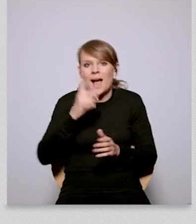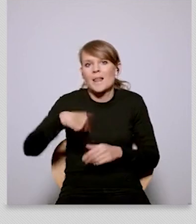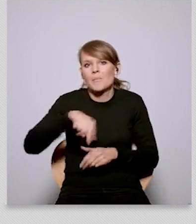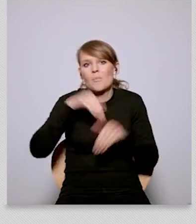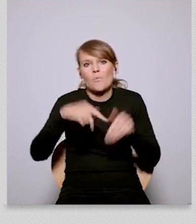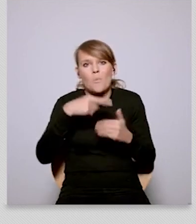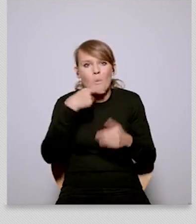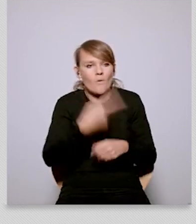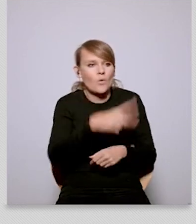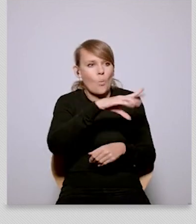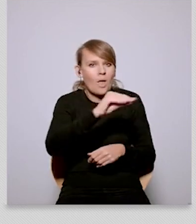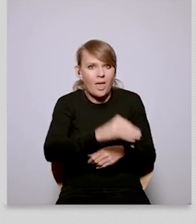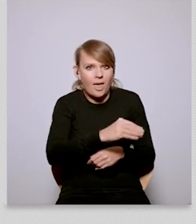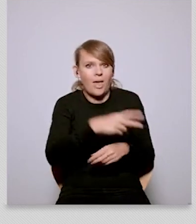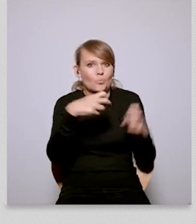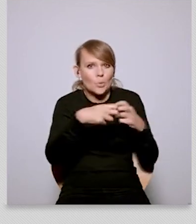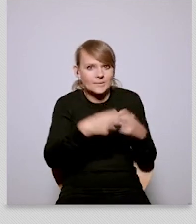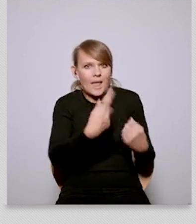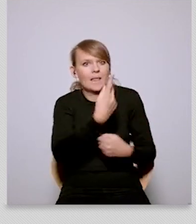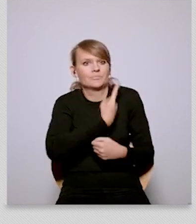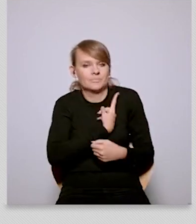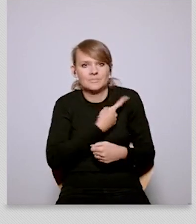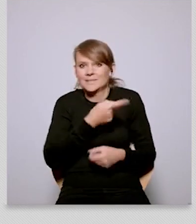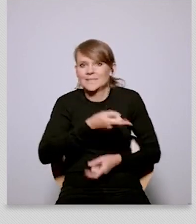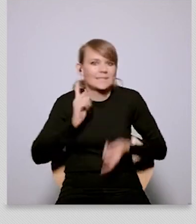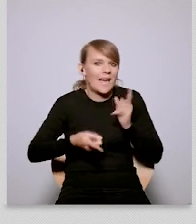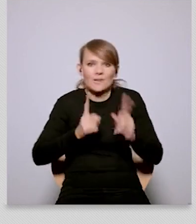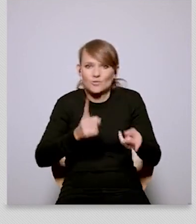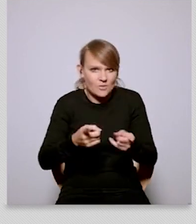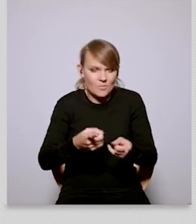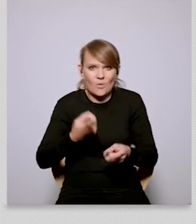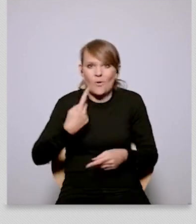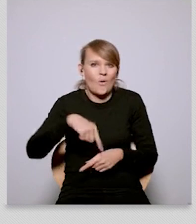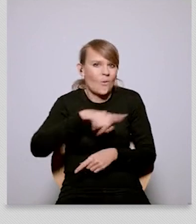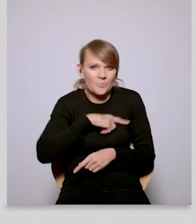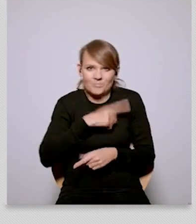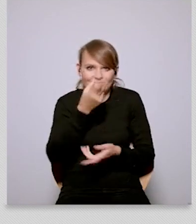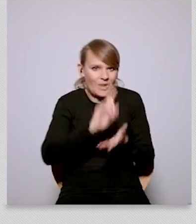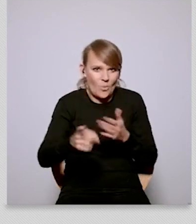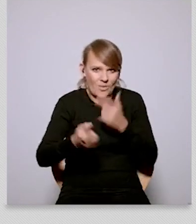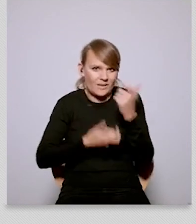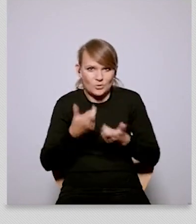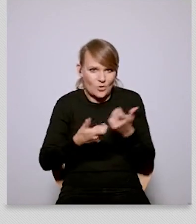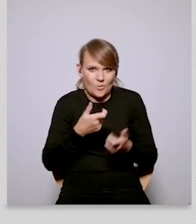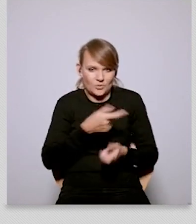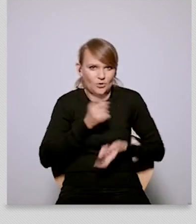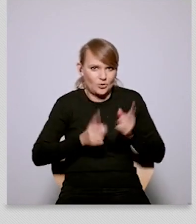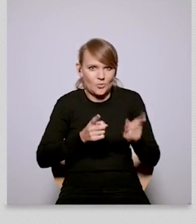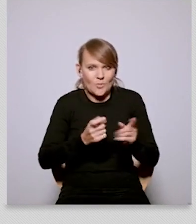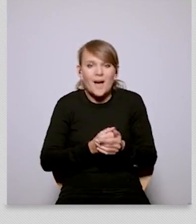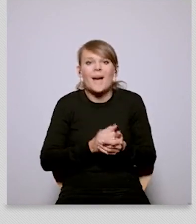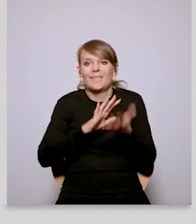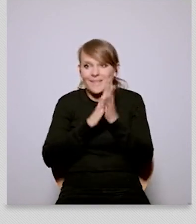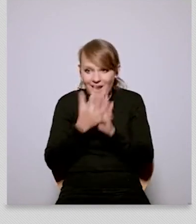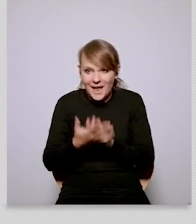Unia nam narzucić czy Bruksela no to jest zbyt szybko na to żebyśmy mogli podołać tym procesowi więc transformacja tak